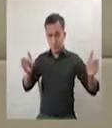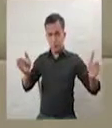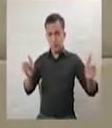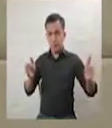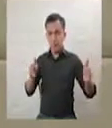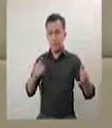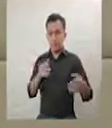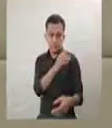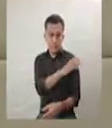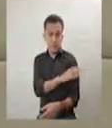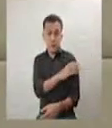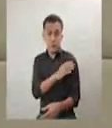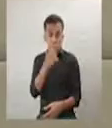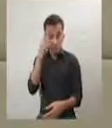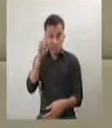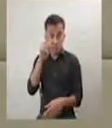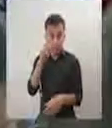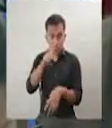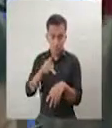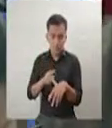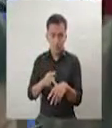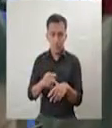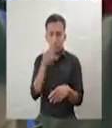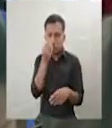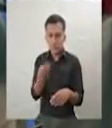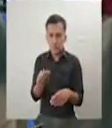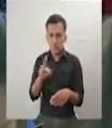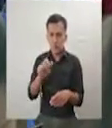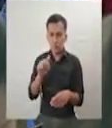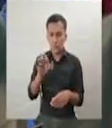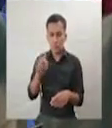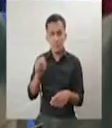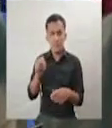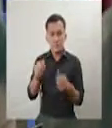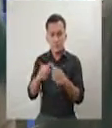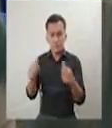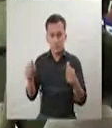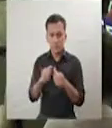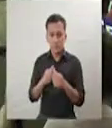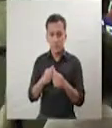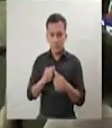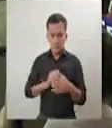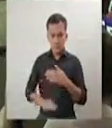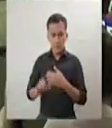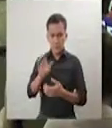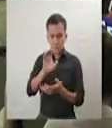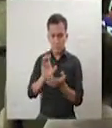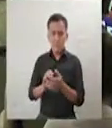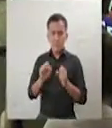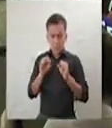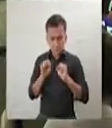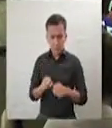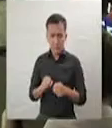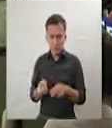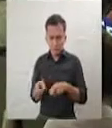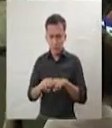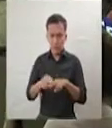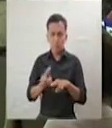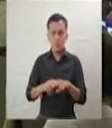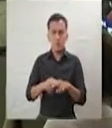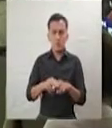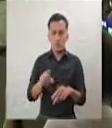ang ating mga birthing centers sa buong Pilipinas. Sa ngayon, yung mga urban areas lang po ang meron pong birthing centers. Kung kaya po